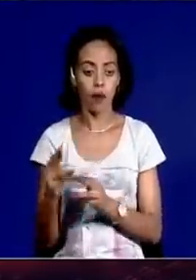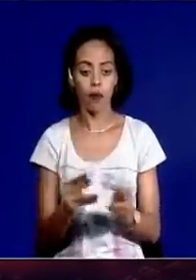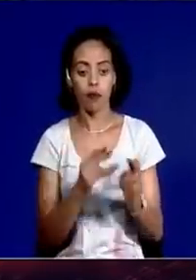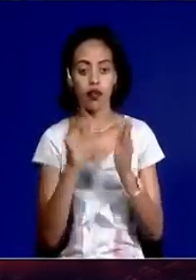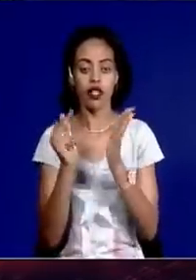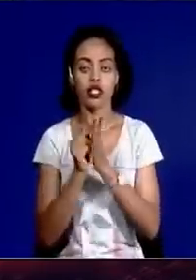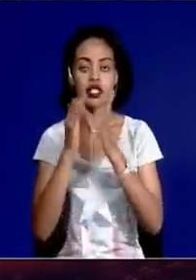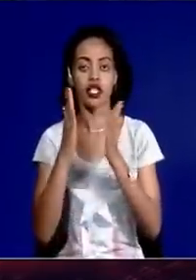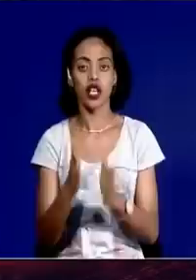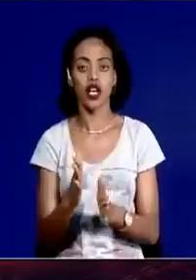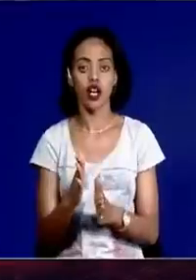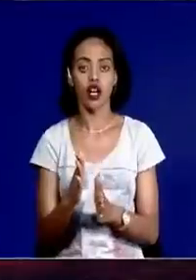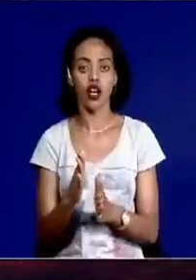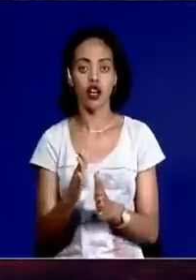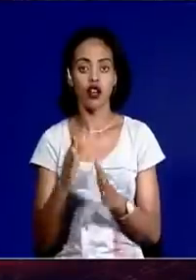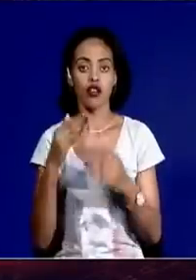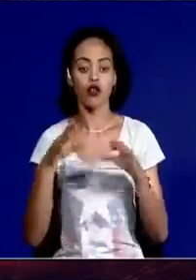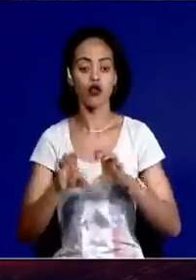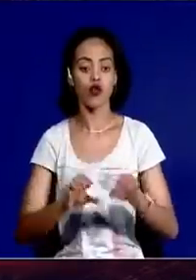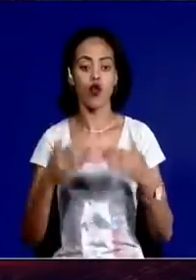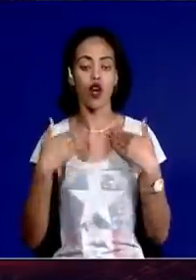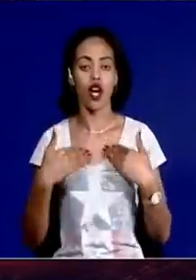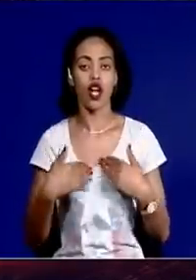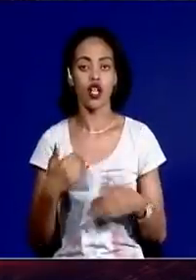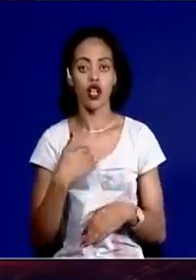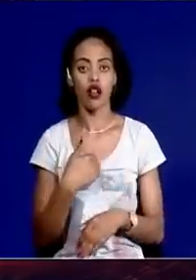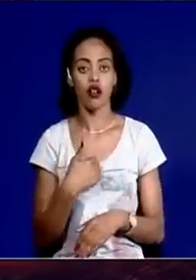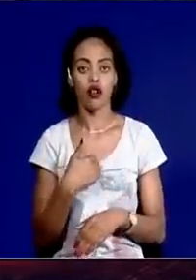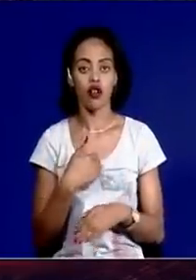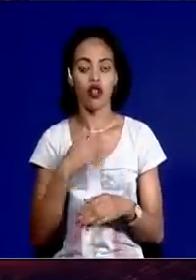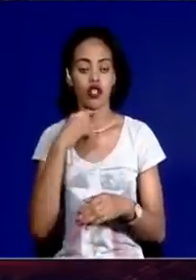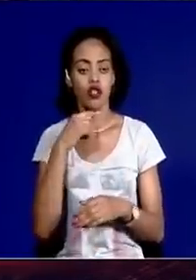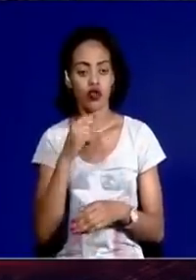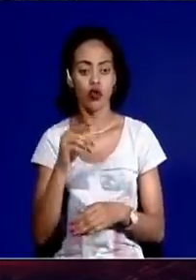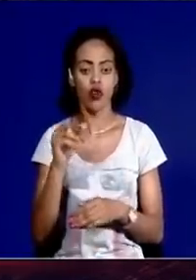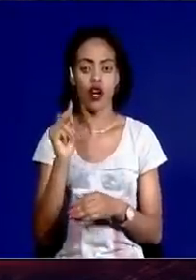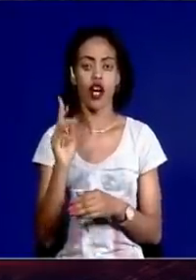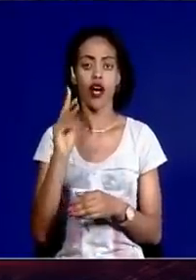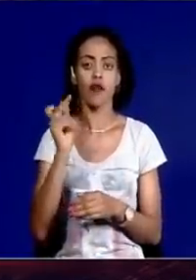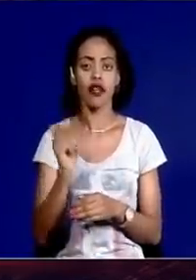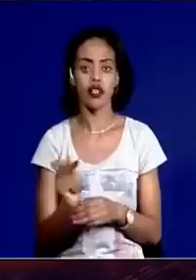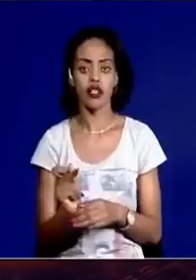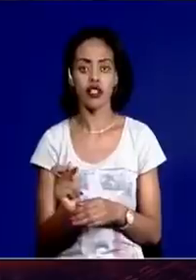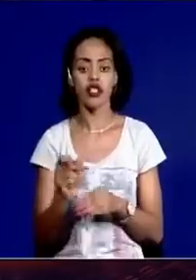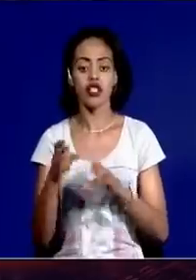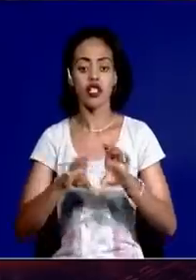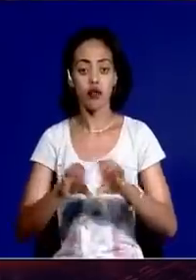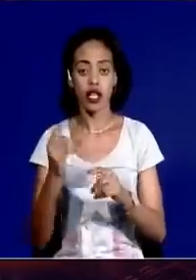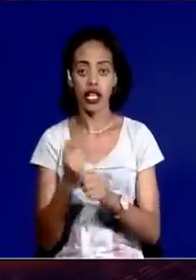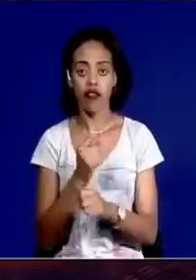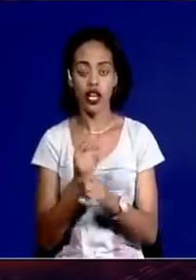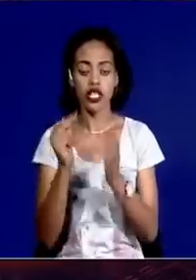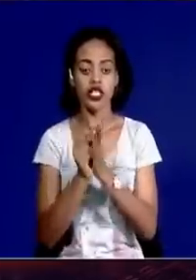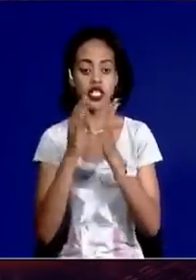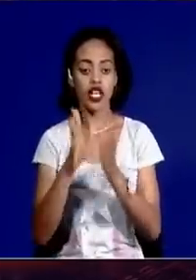ዘይሕጋዊ ማለት ዳምፕ ዝገብሩ ኣካላት እኒ ሓሸዋ ፀፀር ተንዲኖ ሓመድ ስለዚ እዚ ከምዚ ዓይነት ተግባራት ሕጋዊ